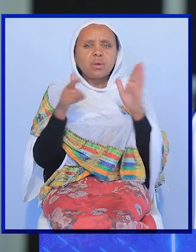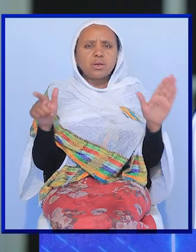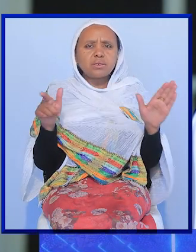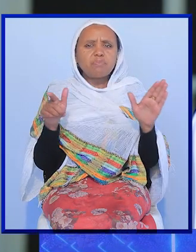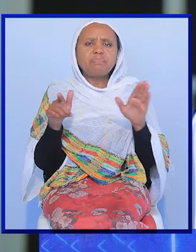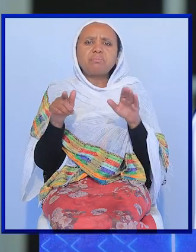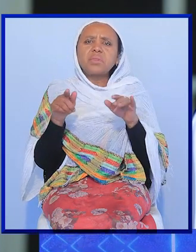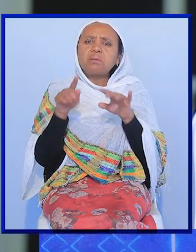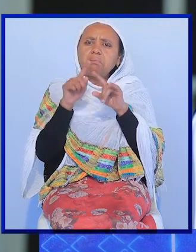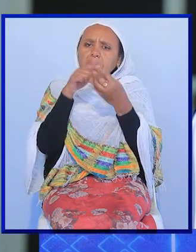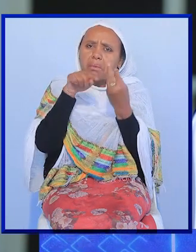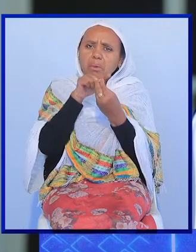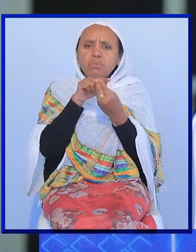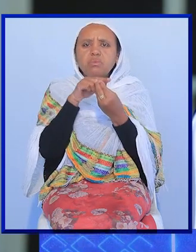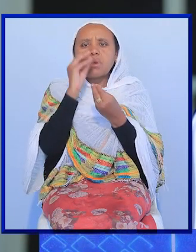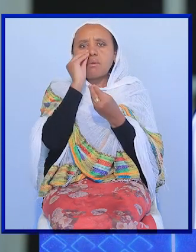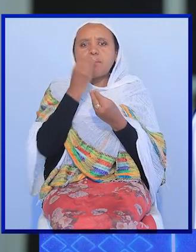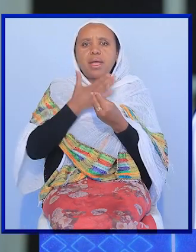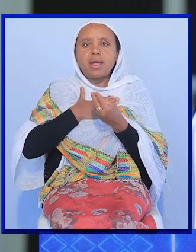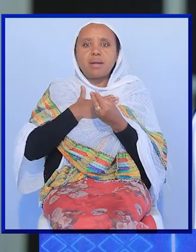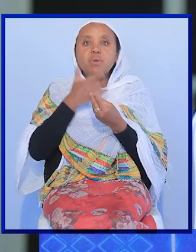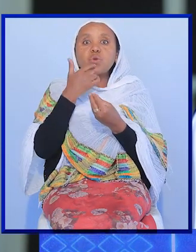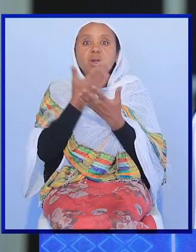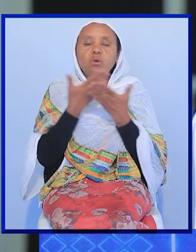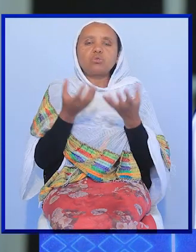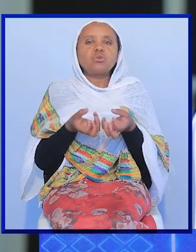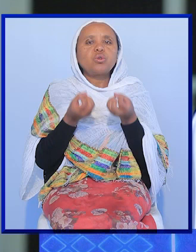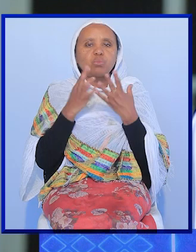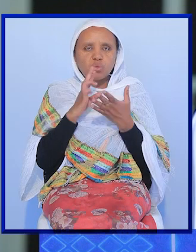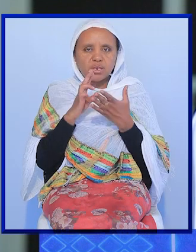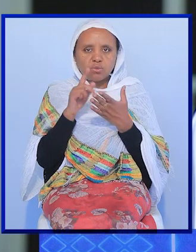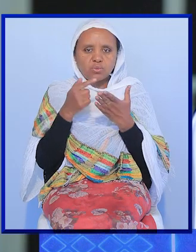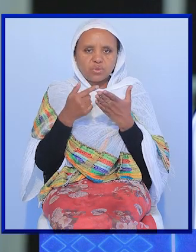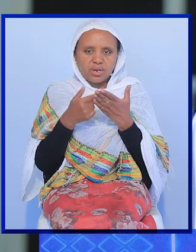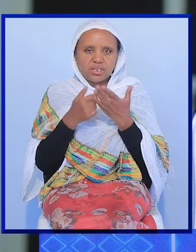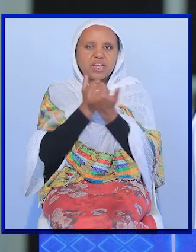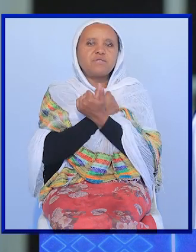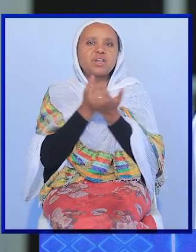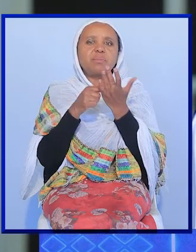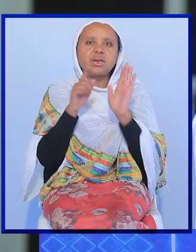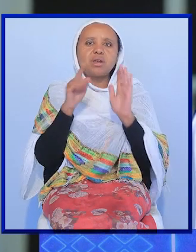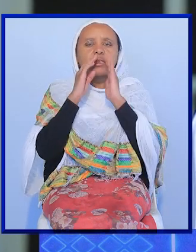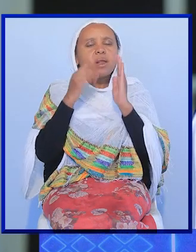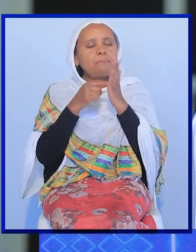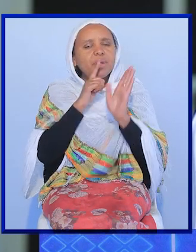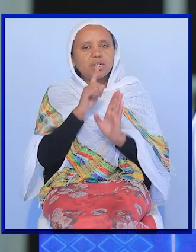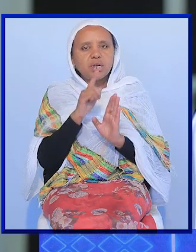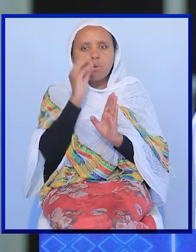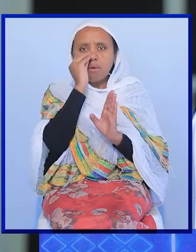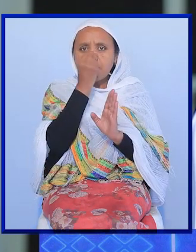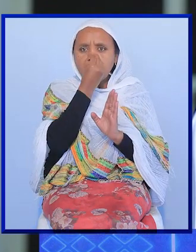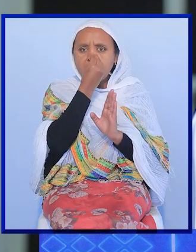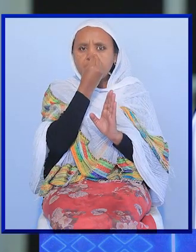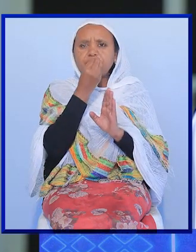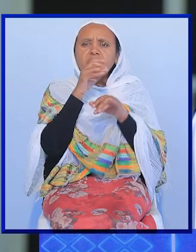በየግጥሙ በየዘፈኑ በጥንቱ አበባዬ የሚሉ ነገሮች ብዙ ናቸው በእውነት ስናየው። ስለዚህ የፍቅር መግለጫ ነው፣ የሰላም መግለጫ ነው። አበባ የመልካም